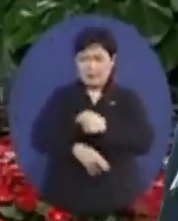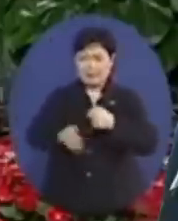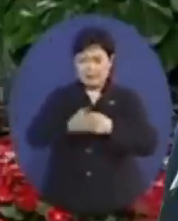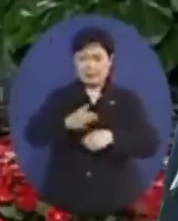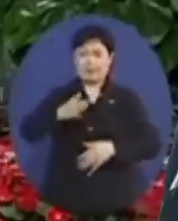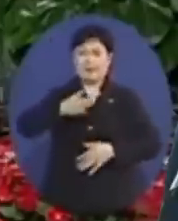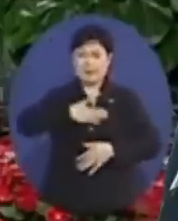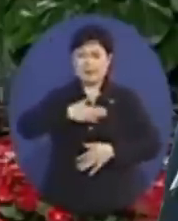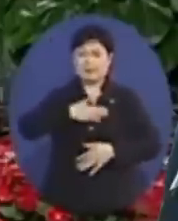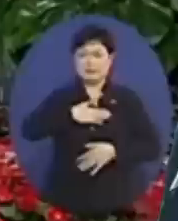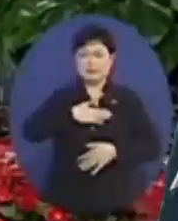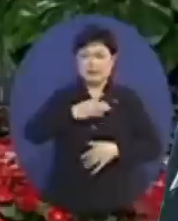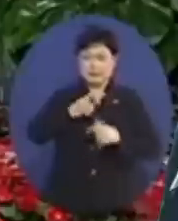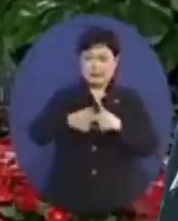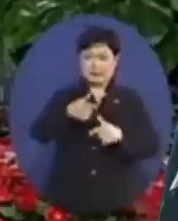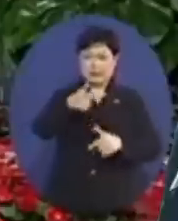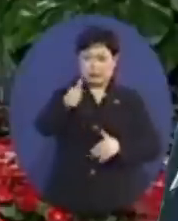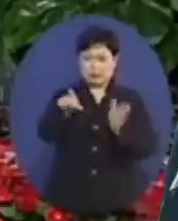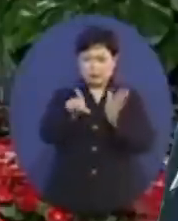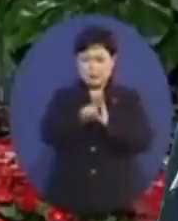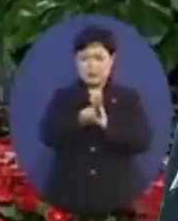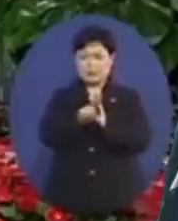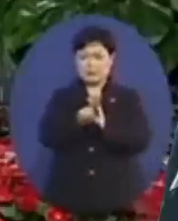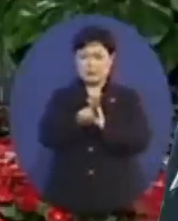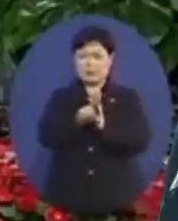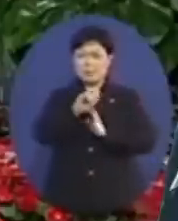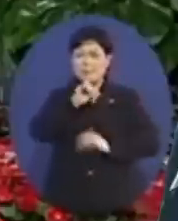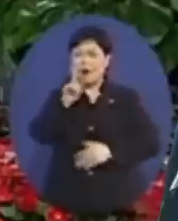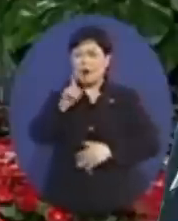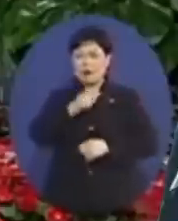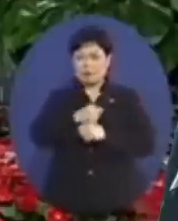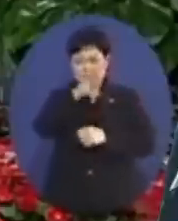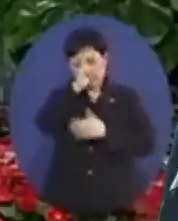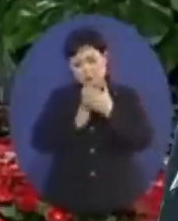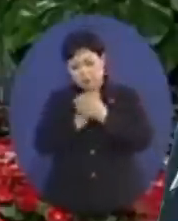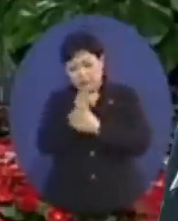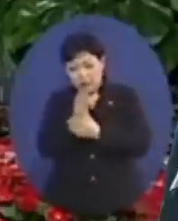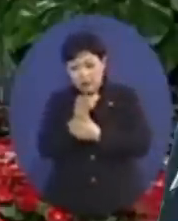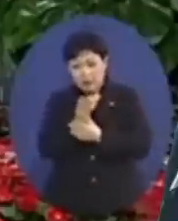나는 예수님을 믿으면서 병들어 있다.